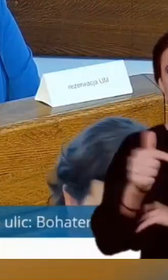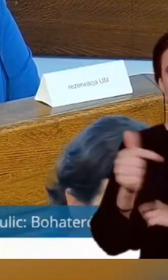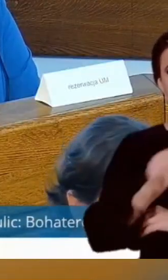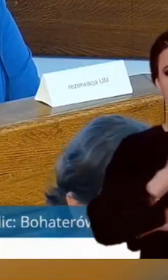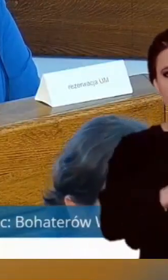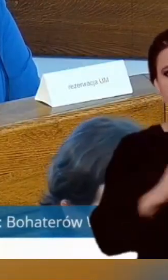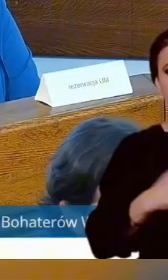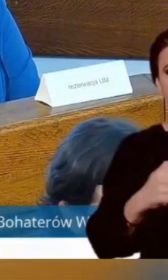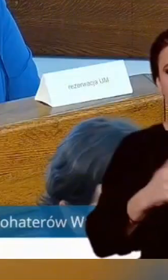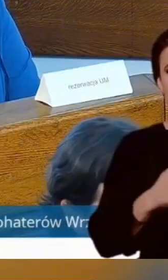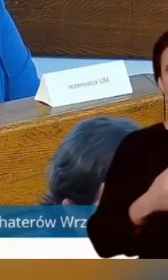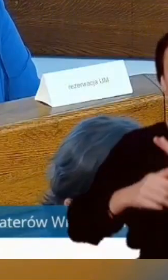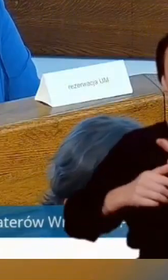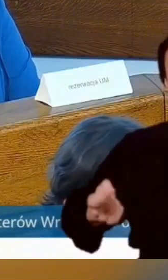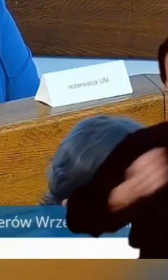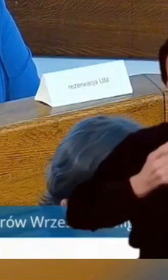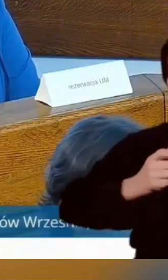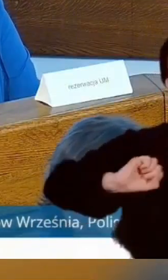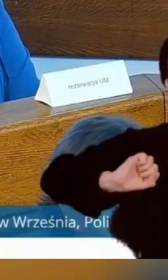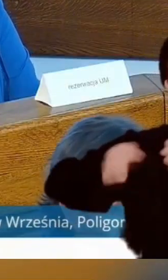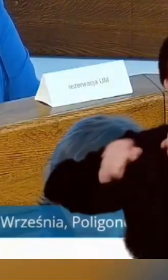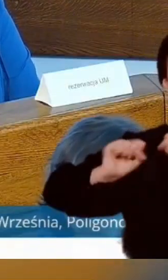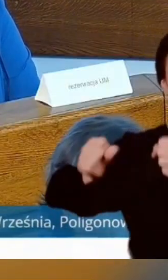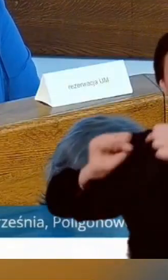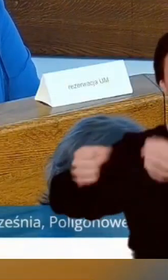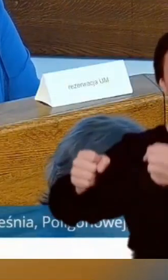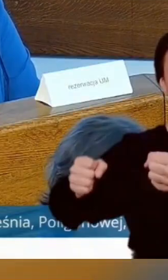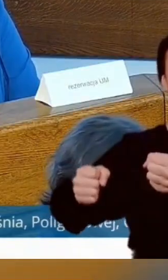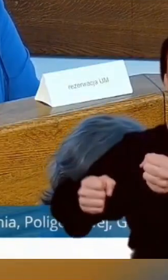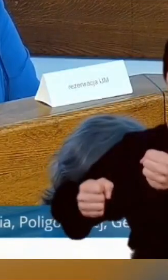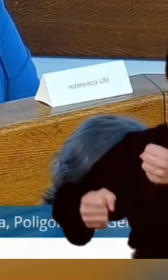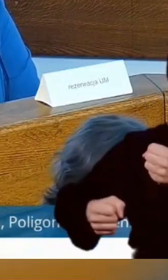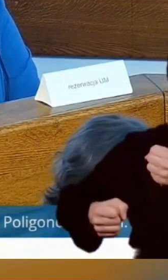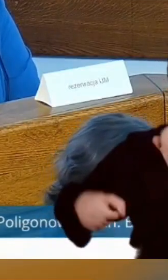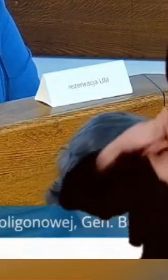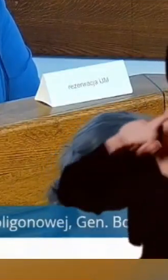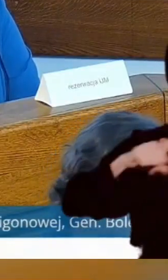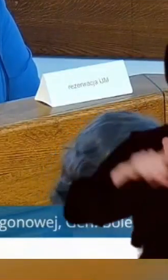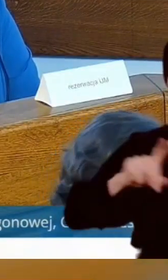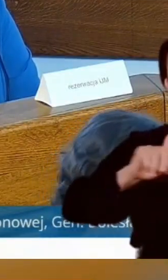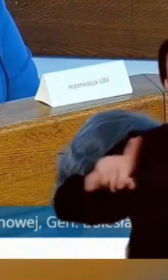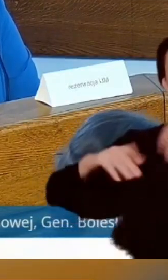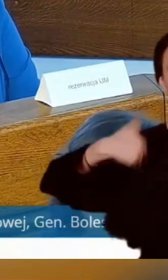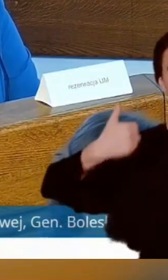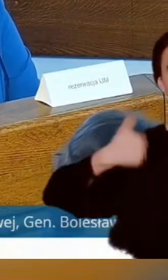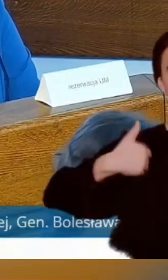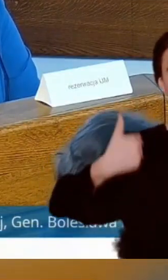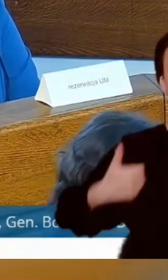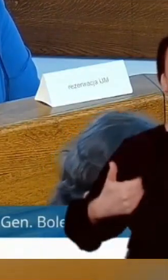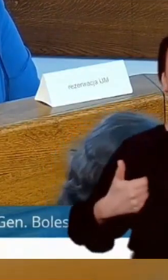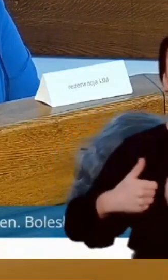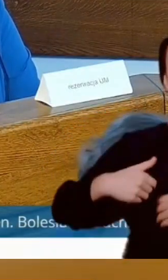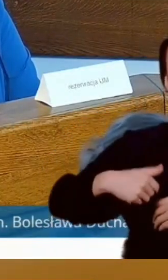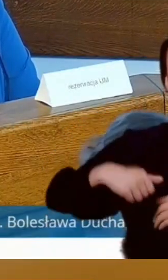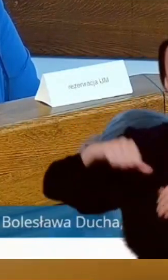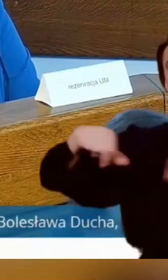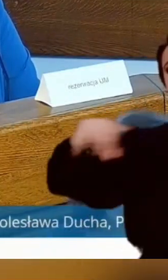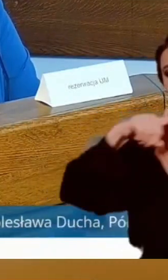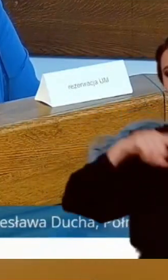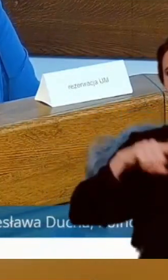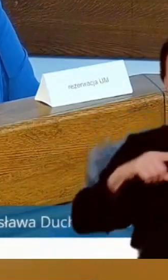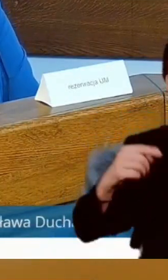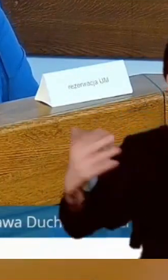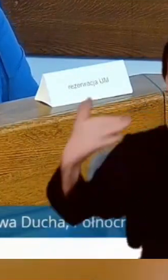do zapobiegania negatywnym dla zdrowia skutkom degradacji środowiska. Artykuł 74 Konstytucji mówi, że ochrona środowiska